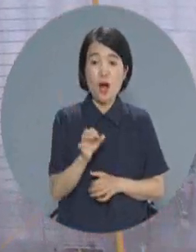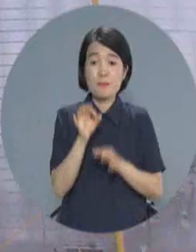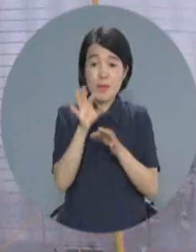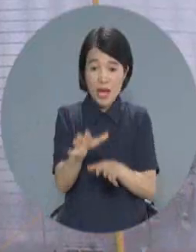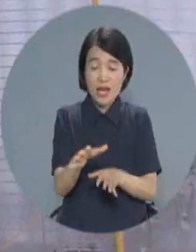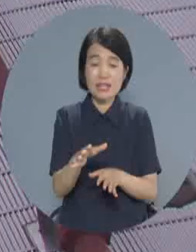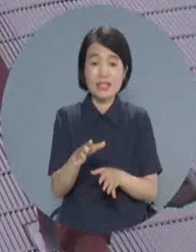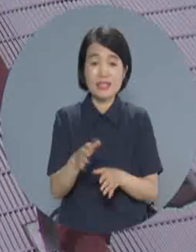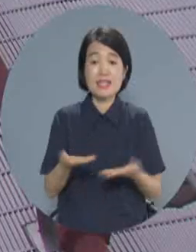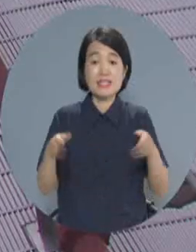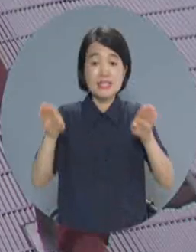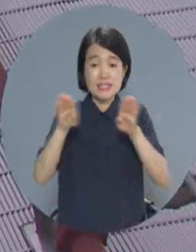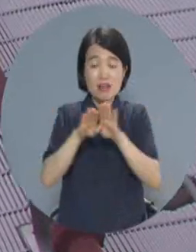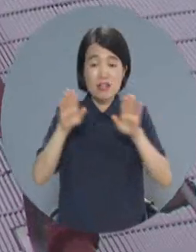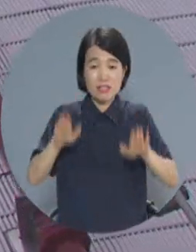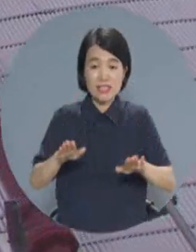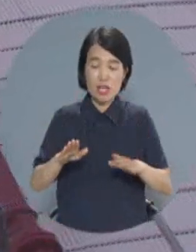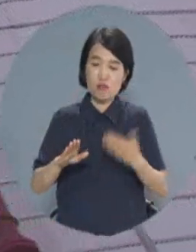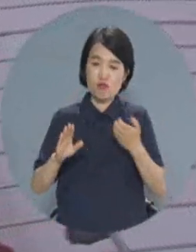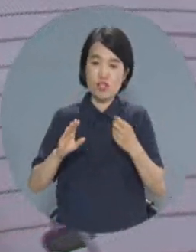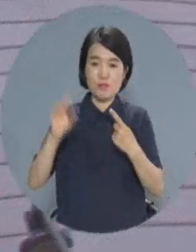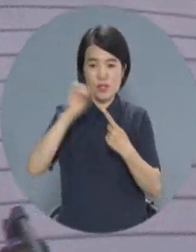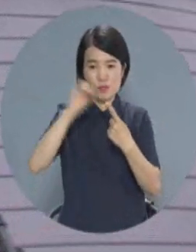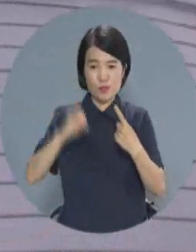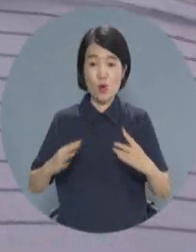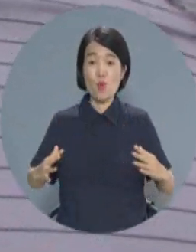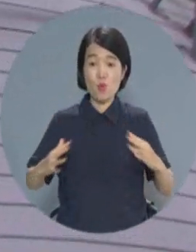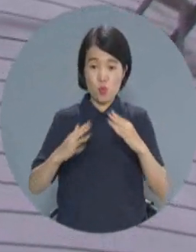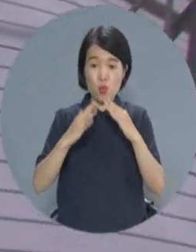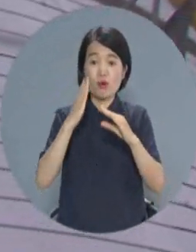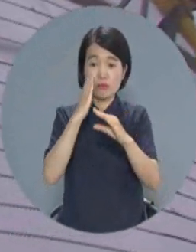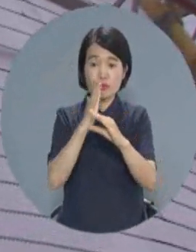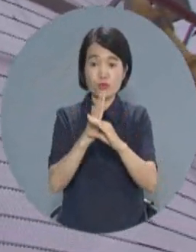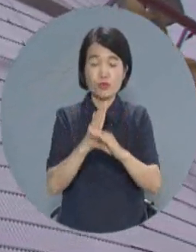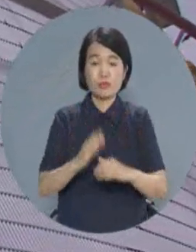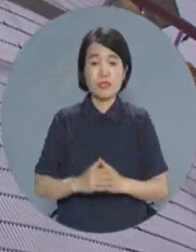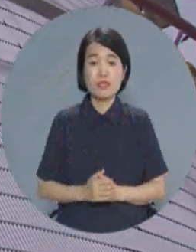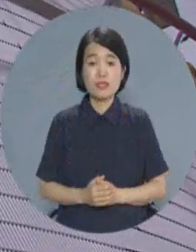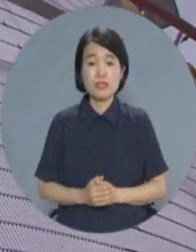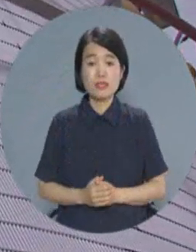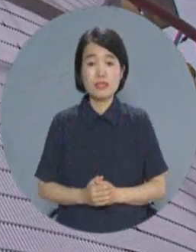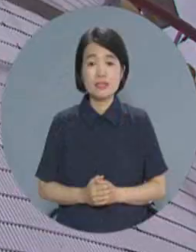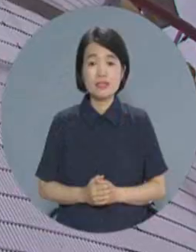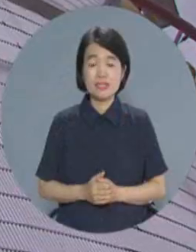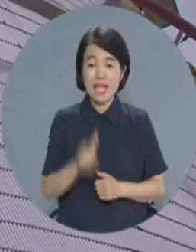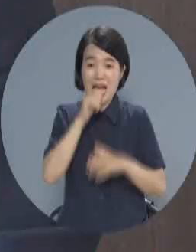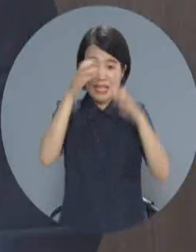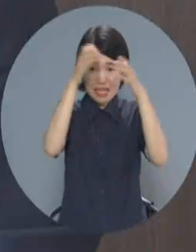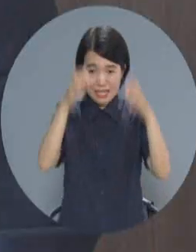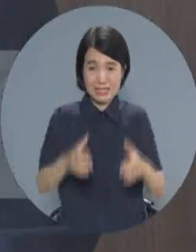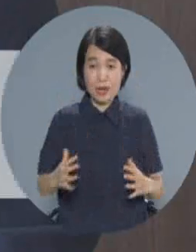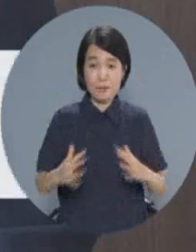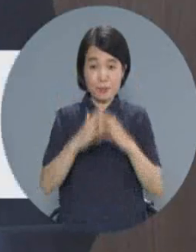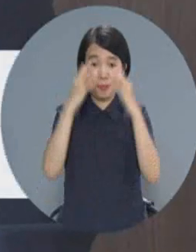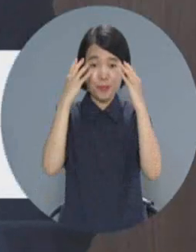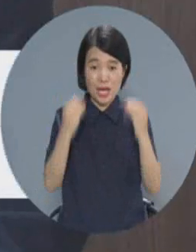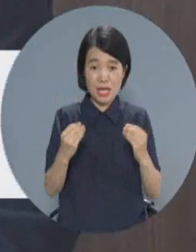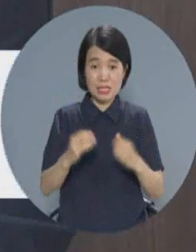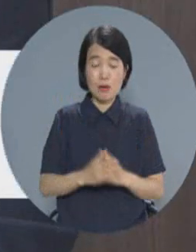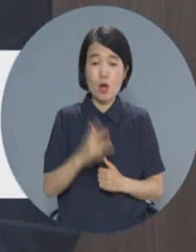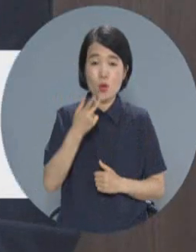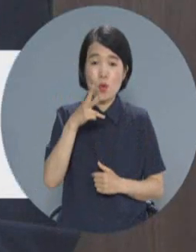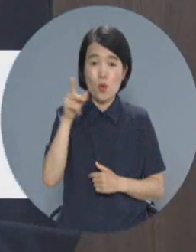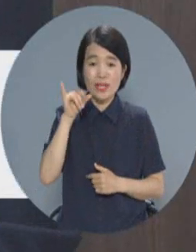시작된 이 시설은 현재 91%의 공정률을 기록하고 있습니다. 탱크는 다 됐고요. 로딩함